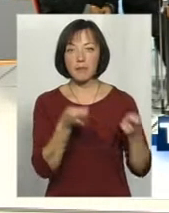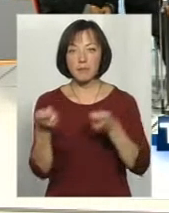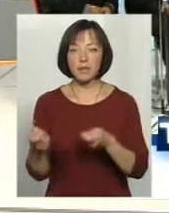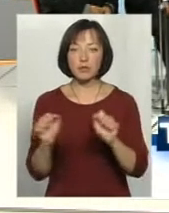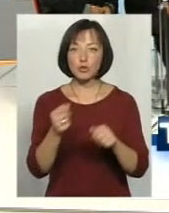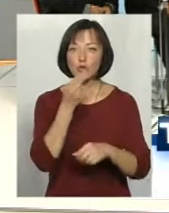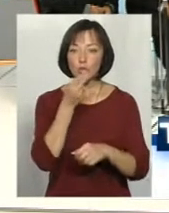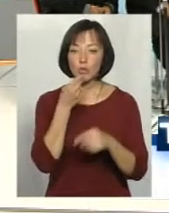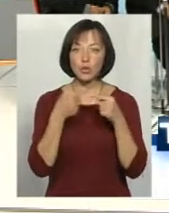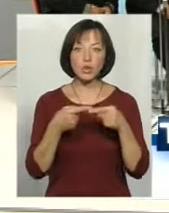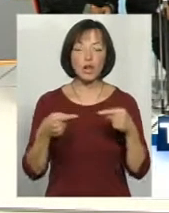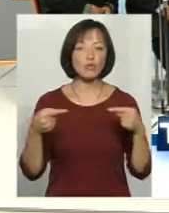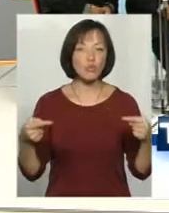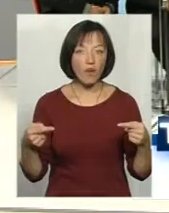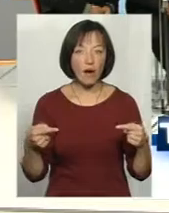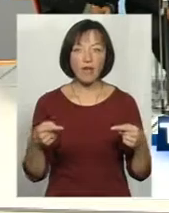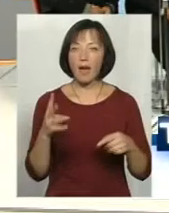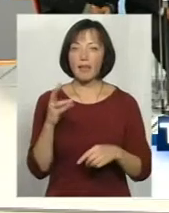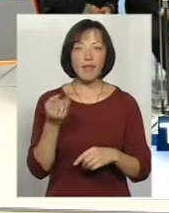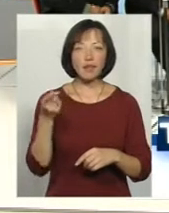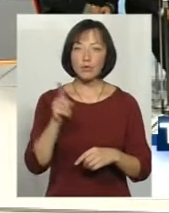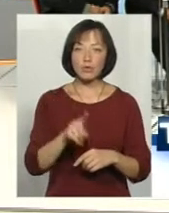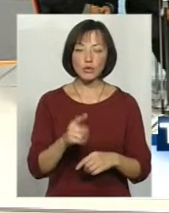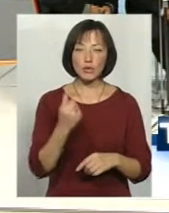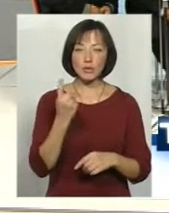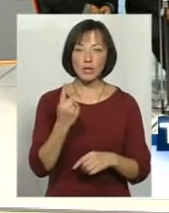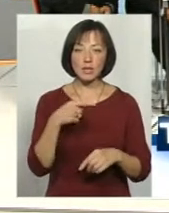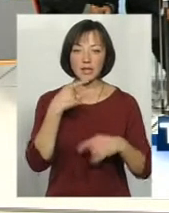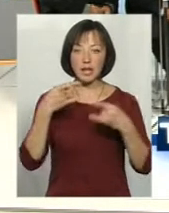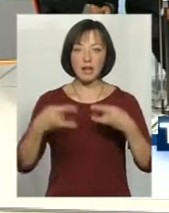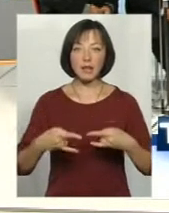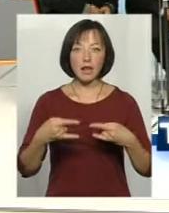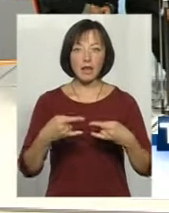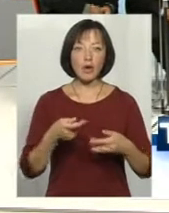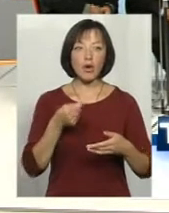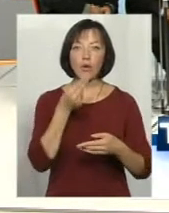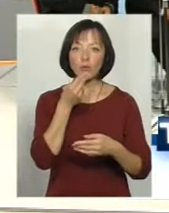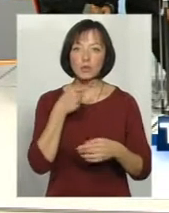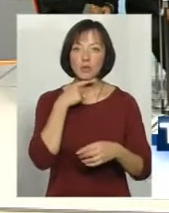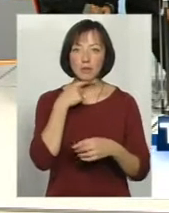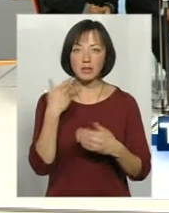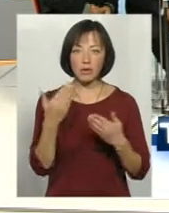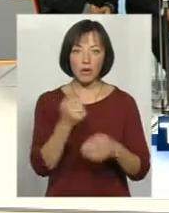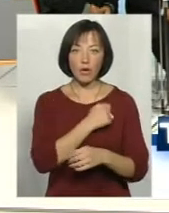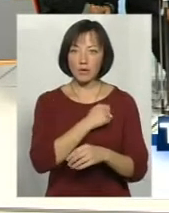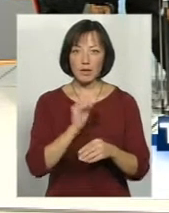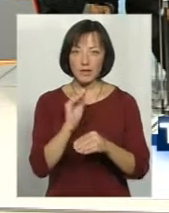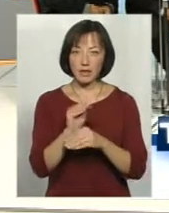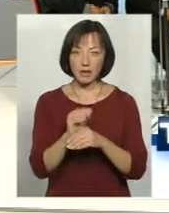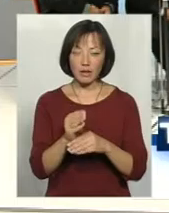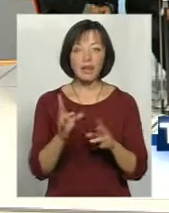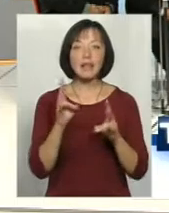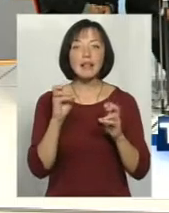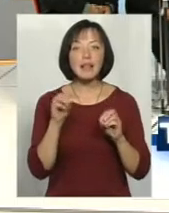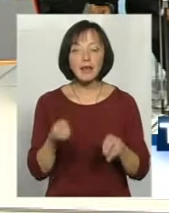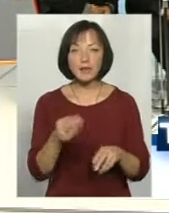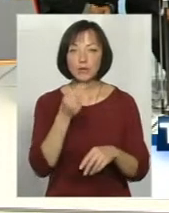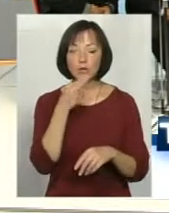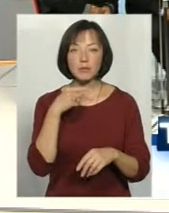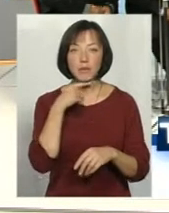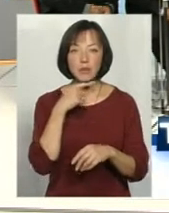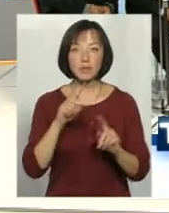йому продукти харчування. Не тому, що, як в нас один телеканал казав, ви кушаєте м'ясо, значить вам в госпіталі не додають. Ні, він кушає м'ясо,